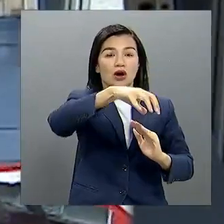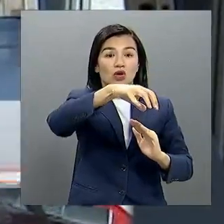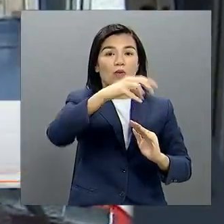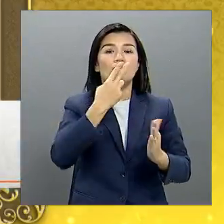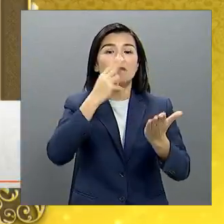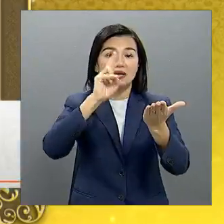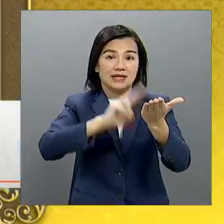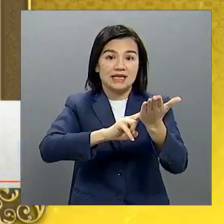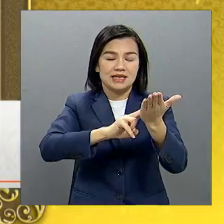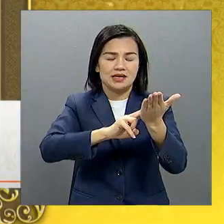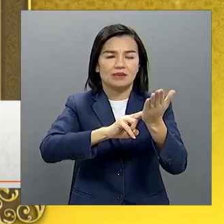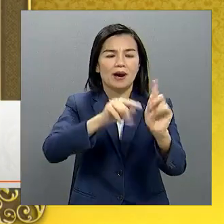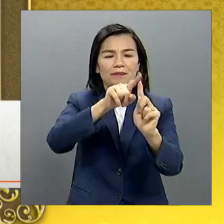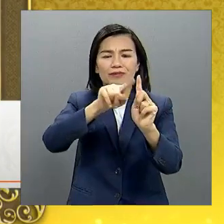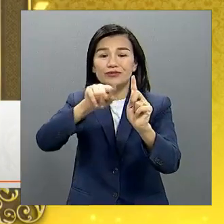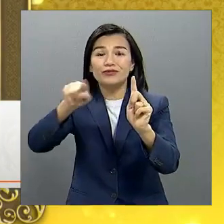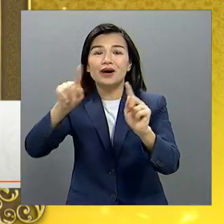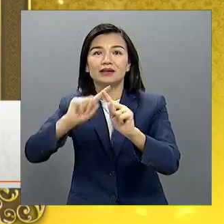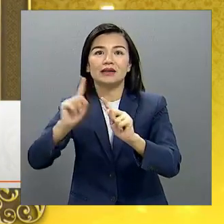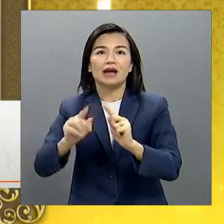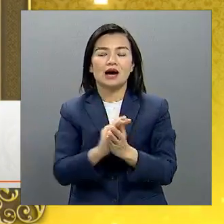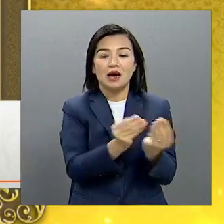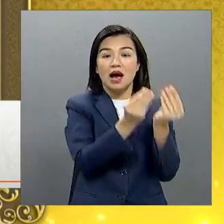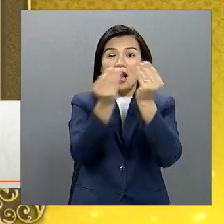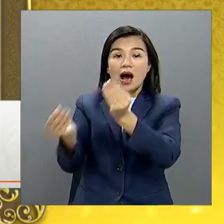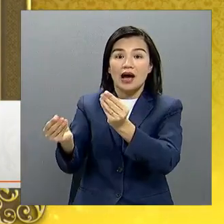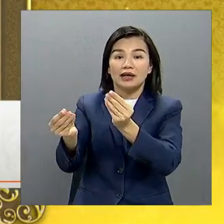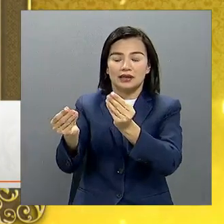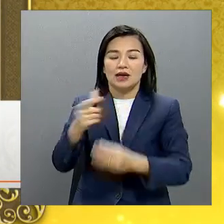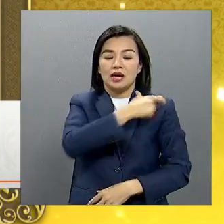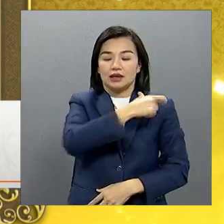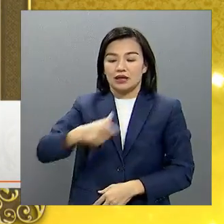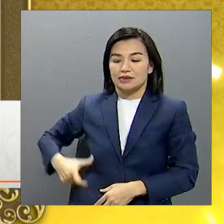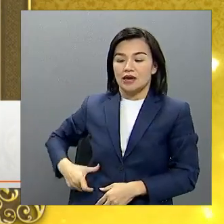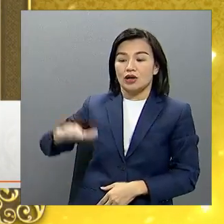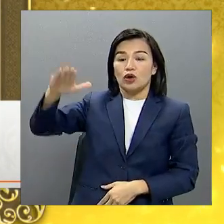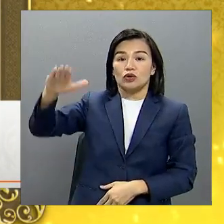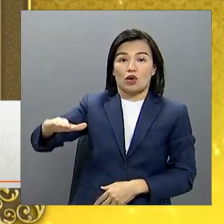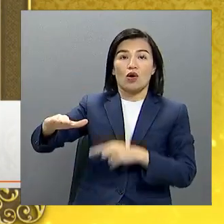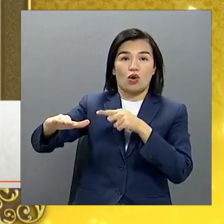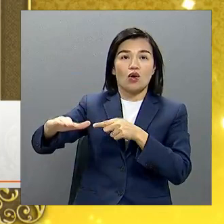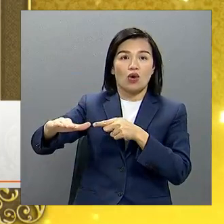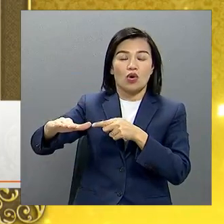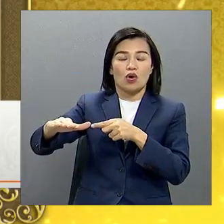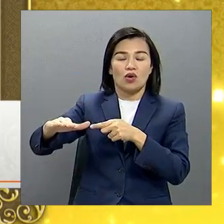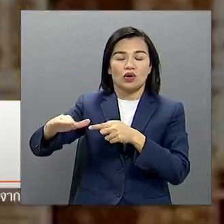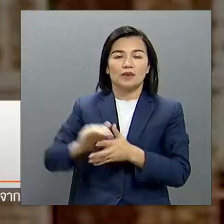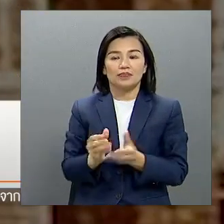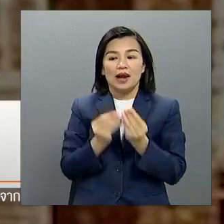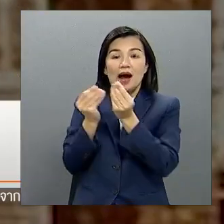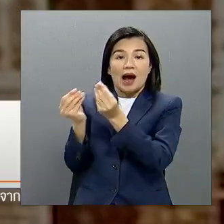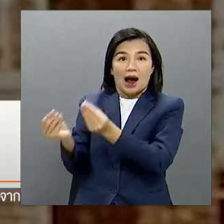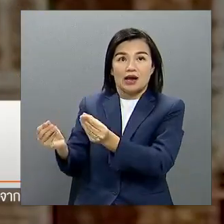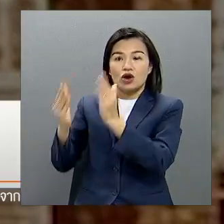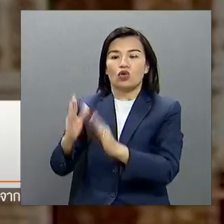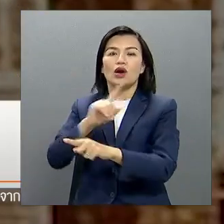งแต่งตั้งให้สมเด็จพระเจ้าน้องยาเธอเจ้าฟ้าพานุรังสีสว่างวงศ์กรมพยาพานุพันธุวงศ์วรเดชเป็นผู้สำเร็จราช